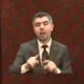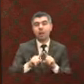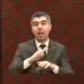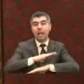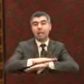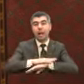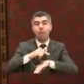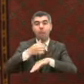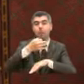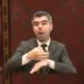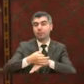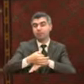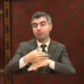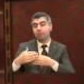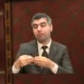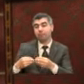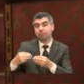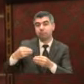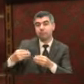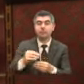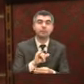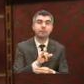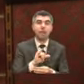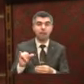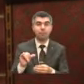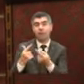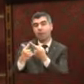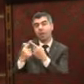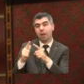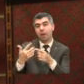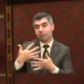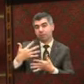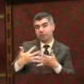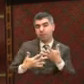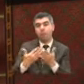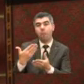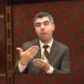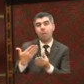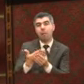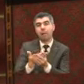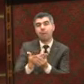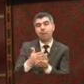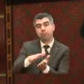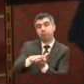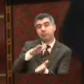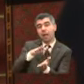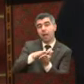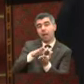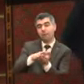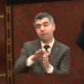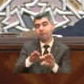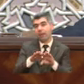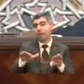الاجل مرتبطه اساسا بتصفيه واحد العدد ديال الاوراق الاداريه اللي خص توفر في هذه المنزوعه الملكيه ديالهم. شكرا السيد